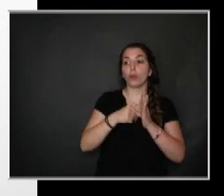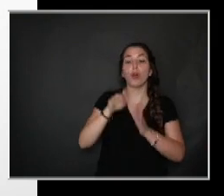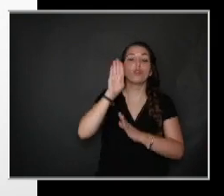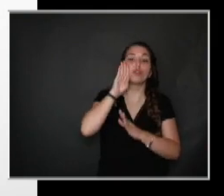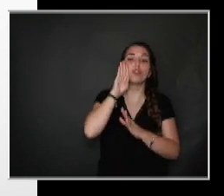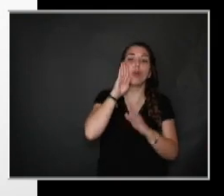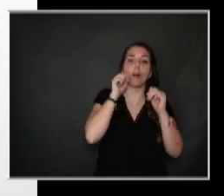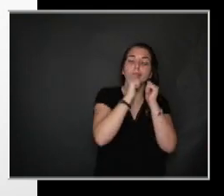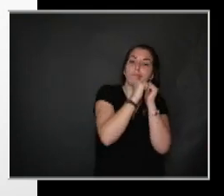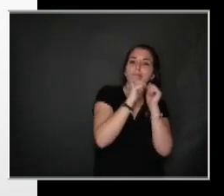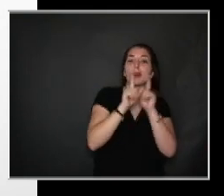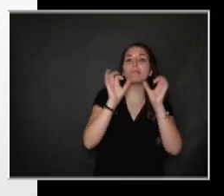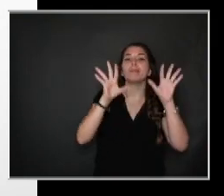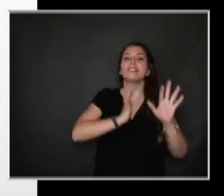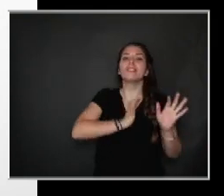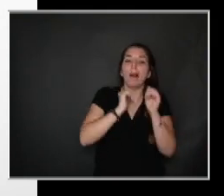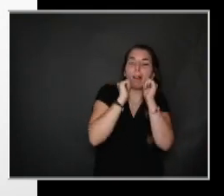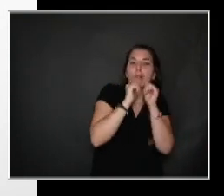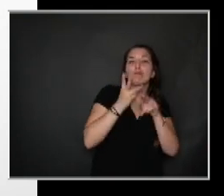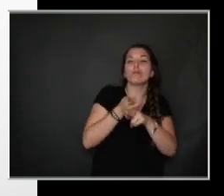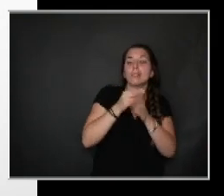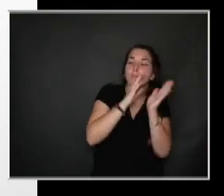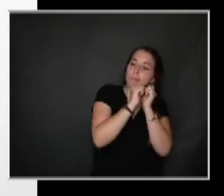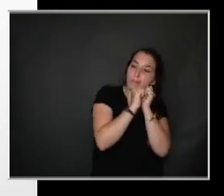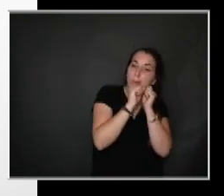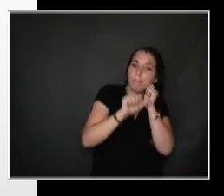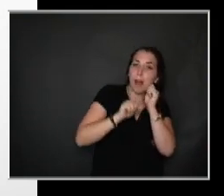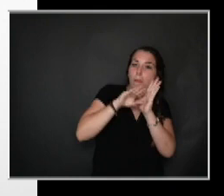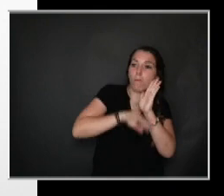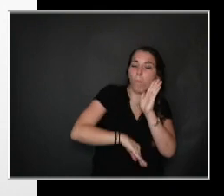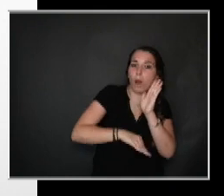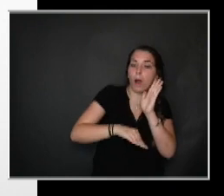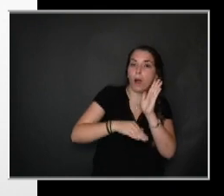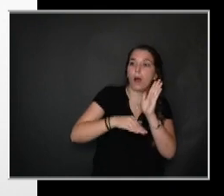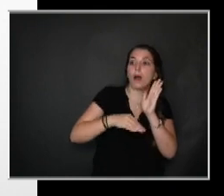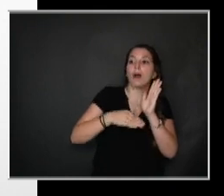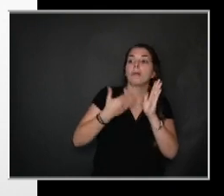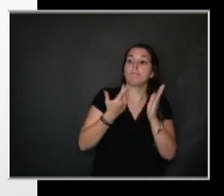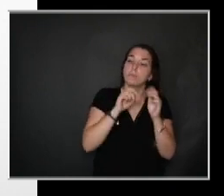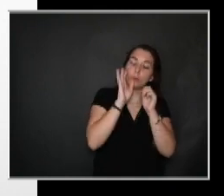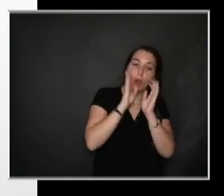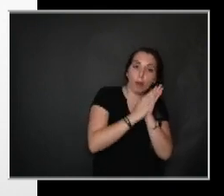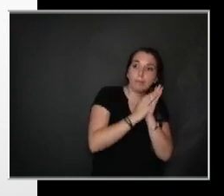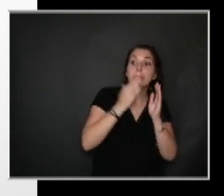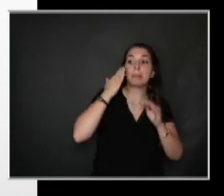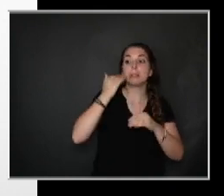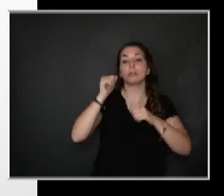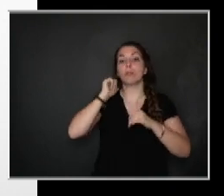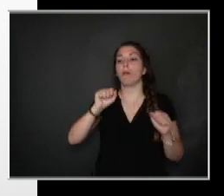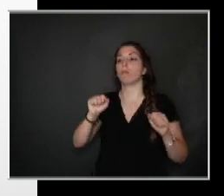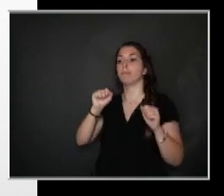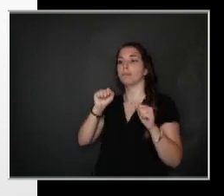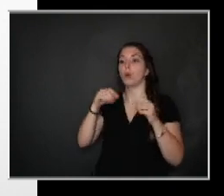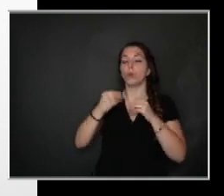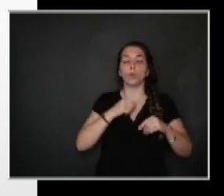fusil, il diminue la pression sur ses articulaires postérieurs et donc il améliore la douleur. Par contre, quand on le met en hyperlordose ou quand on